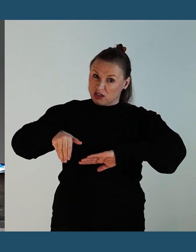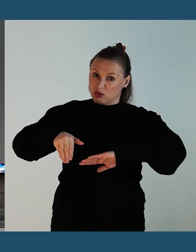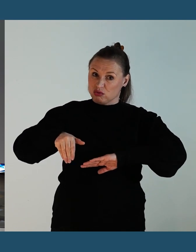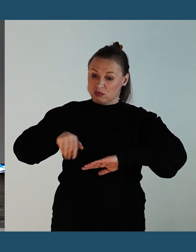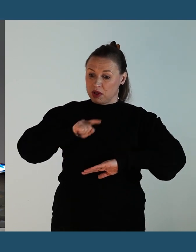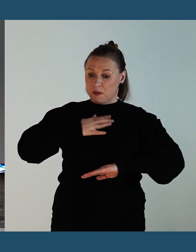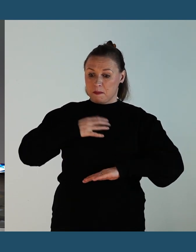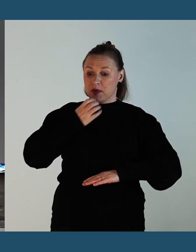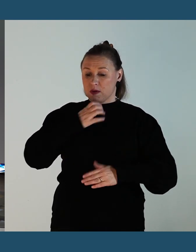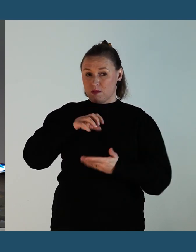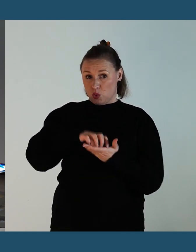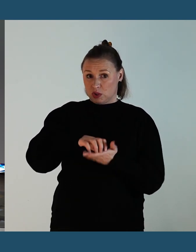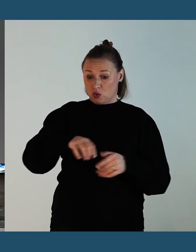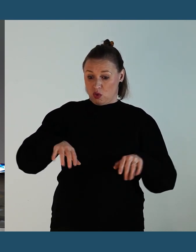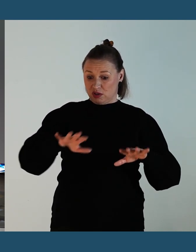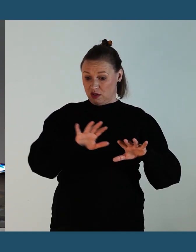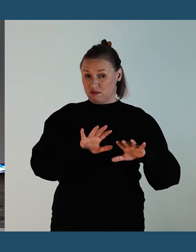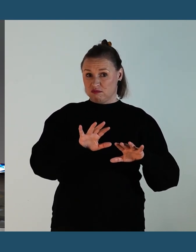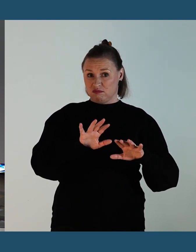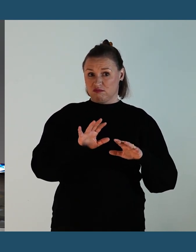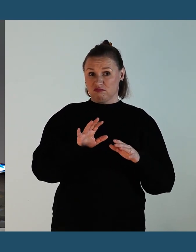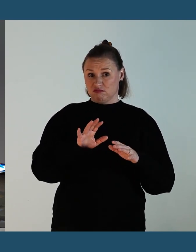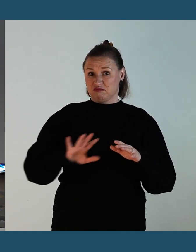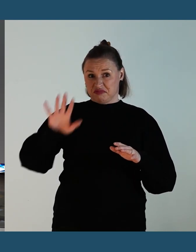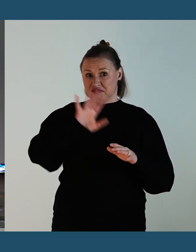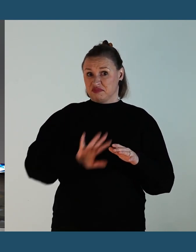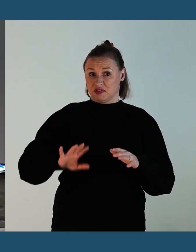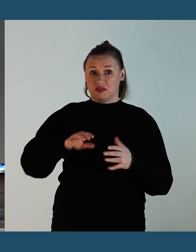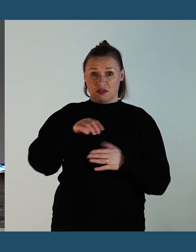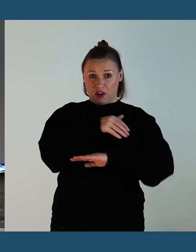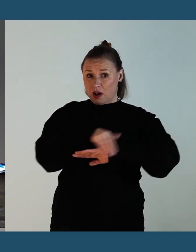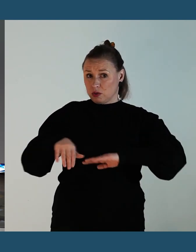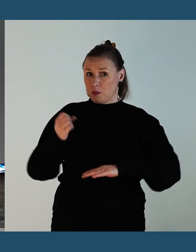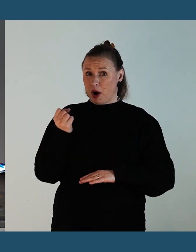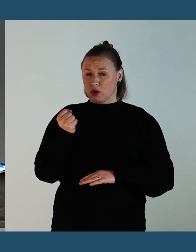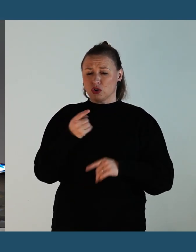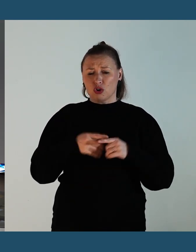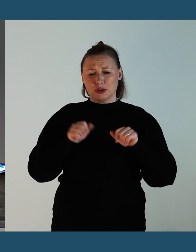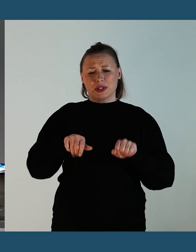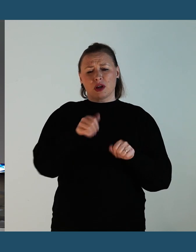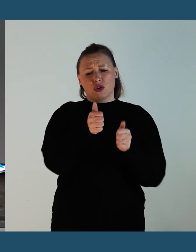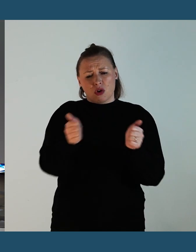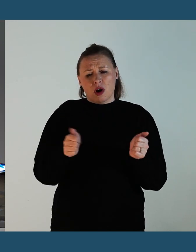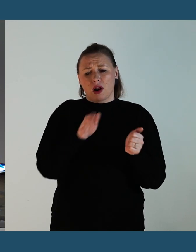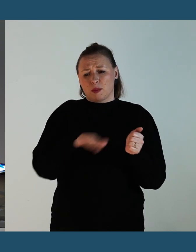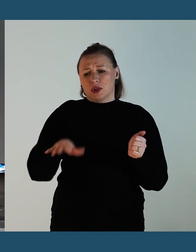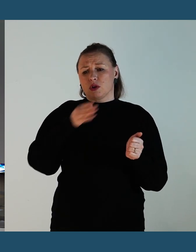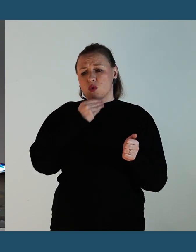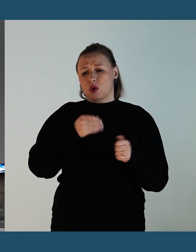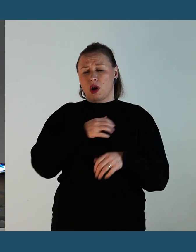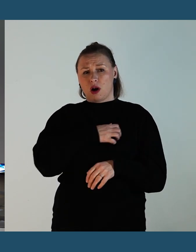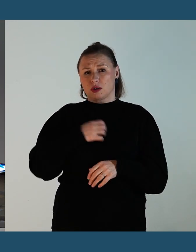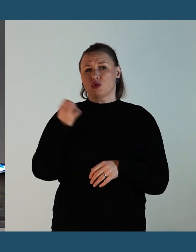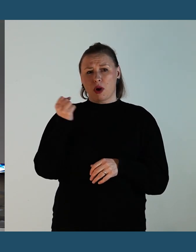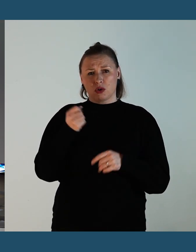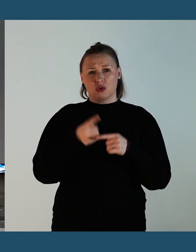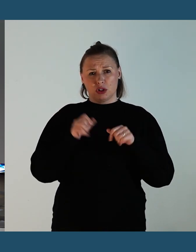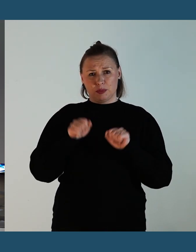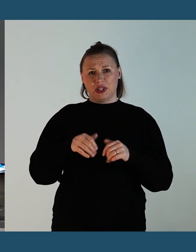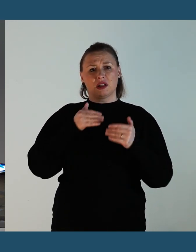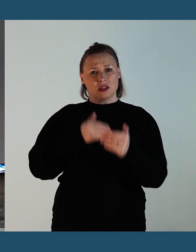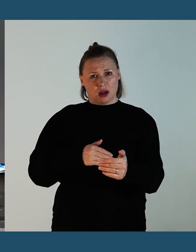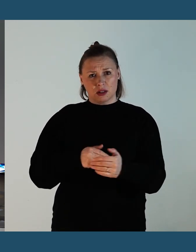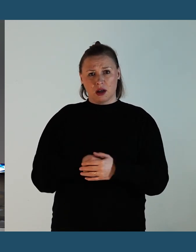yhteiskunnassa. Ja tähän meidän pitäisi turvata, että jokaisella lapselle ja nuorella on se harrastus. Ja sitä kautta me tarvitaan sinne